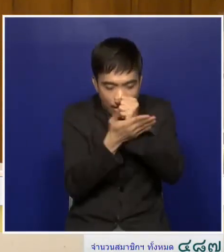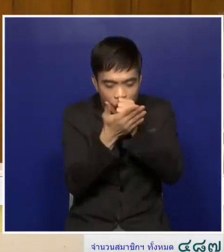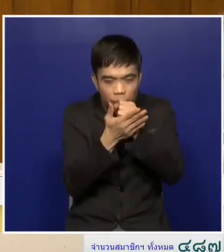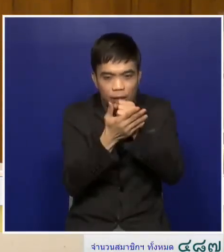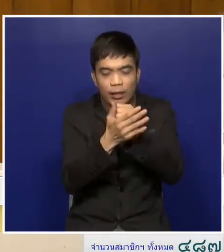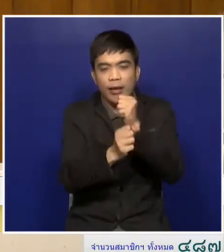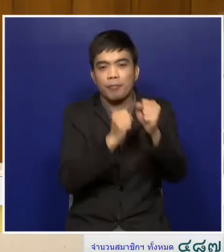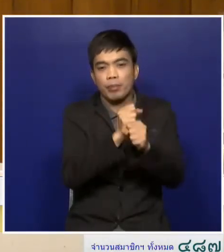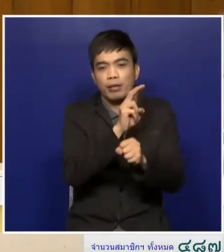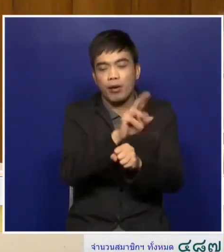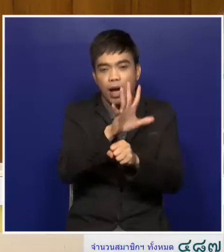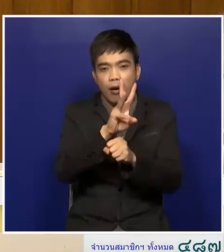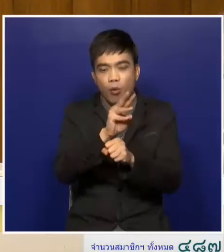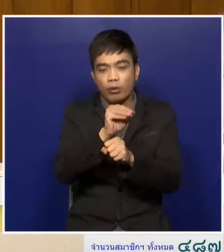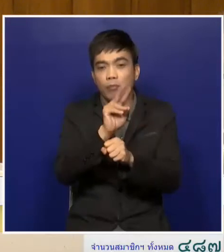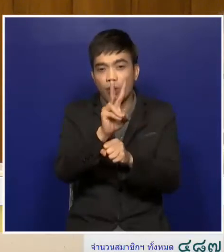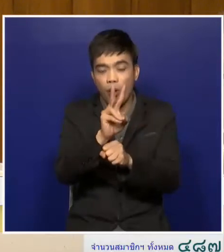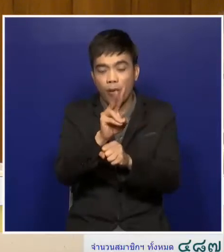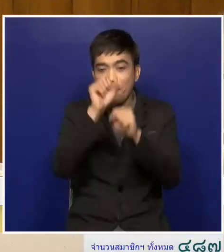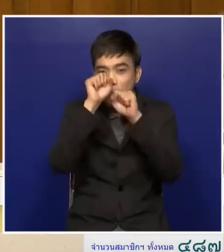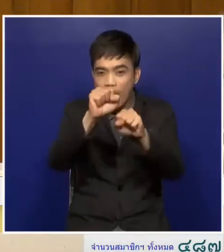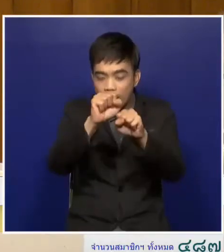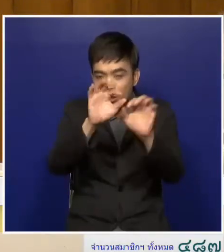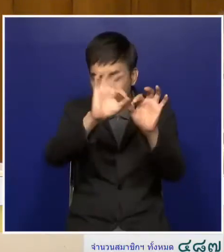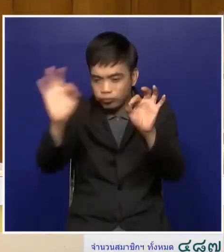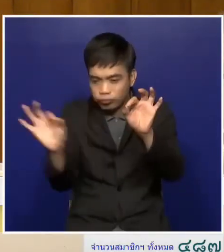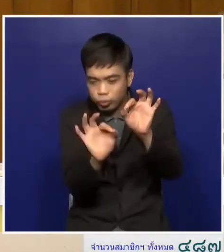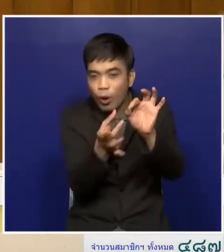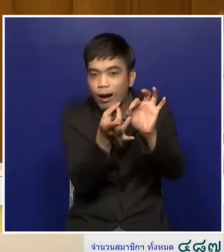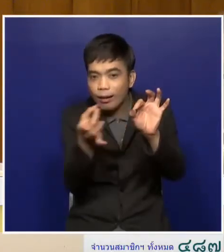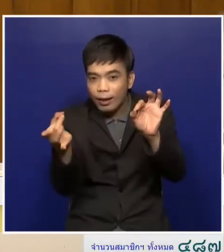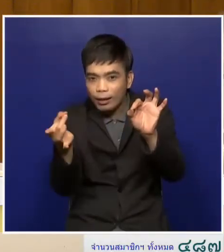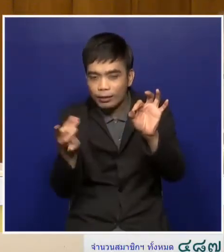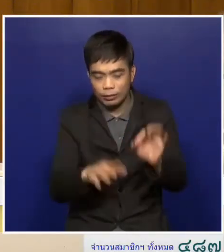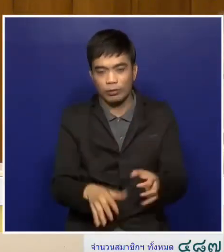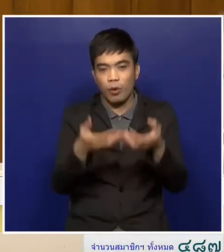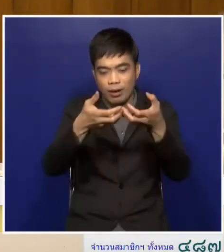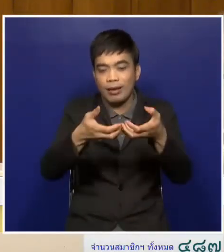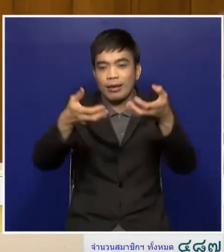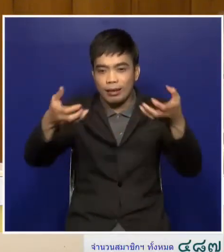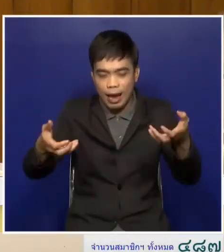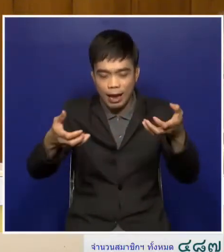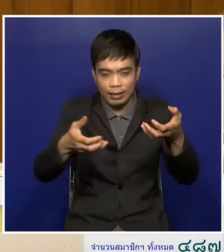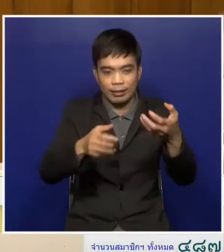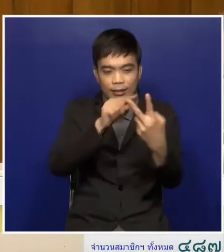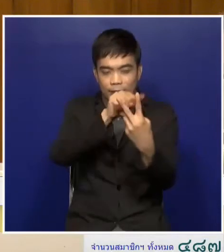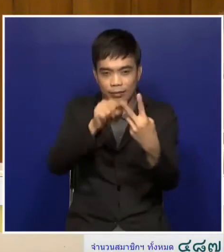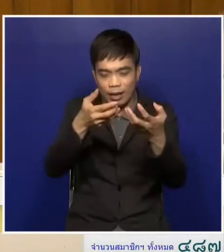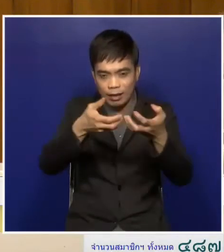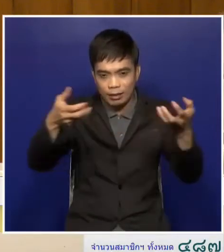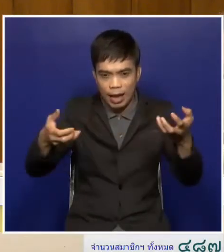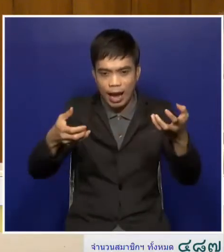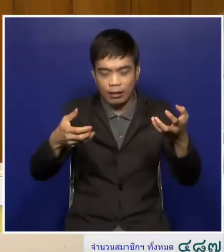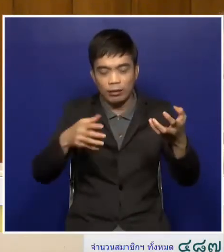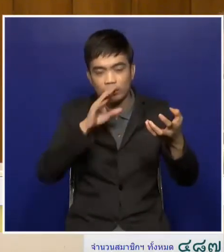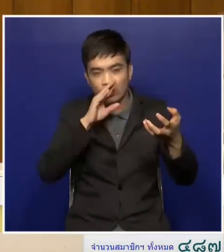โดยการประกาศว่า กันชาและกนชงนั้นให้แยกกดวยสารเมาหอสารทีสีทเราเรี